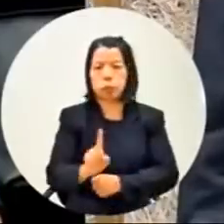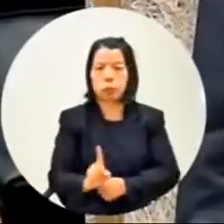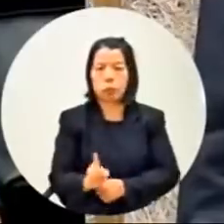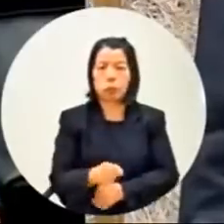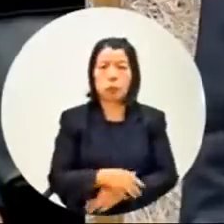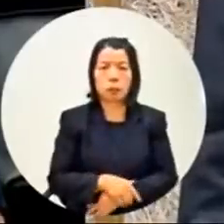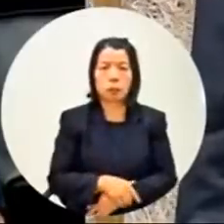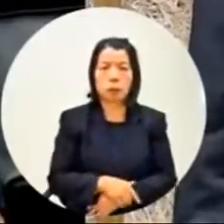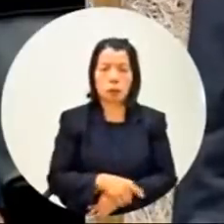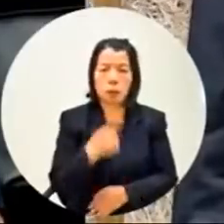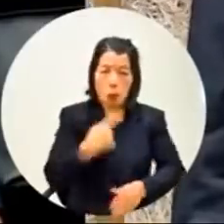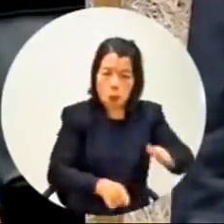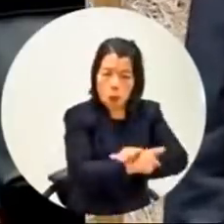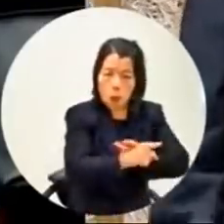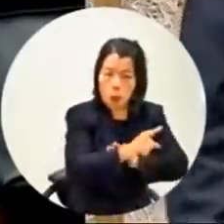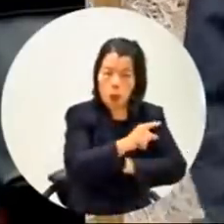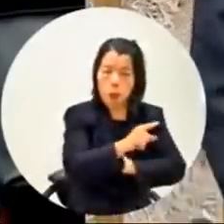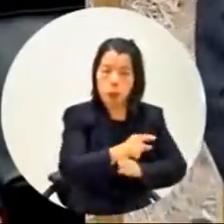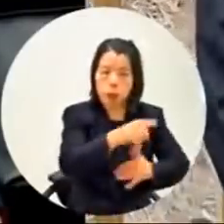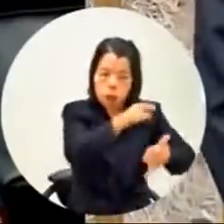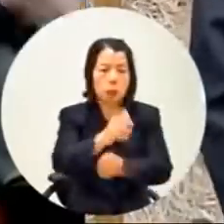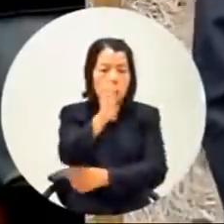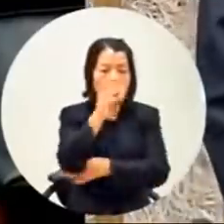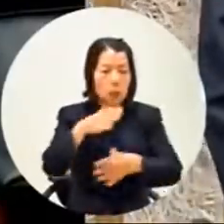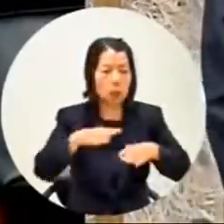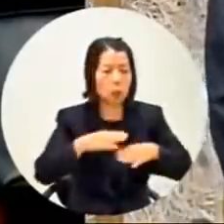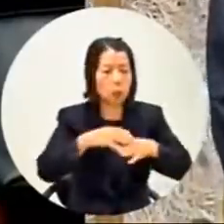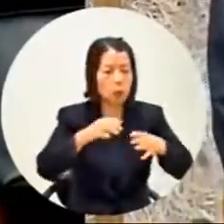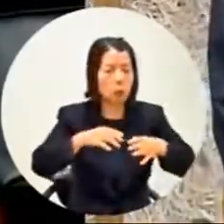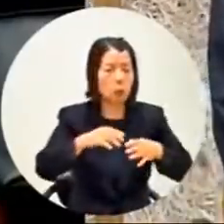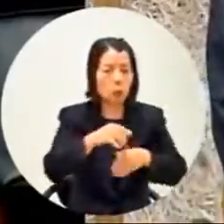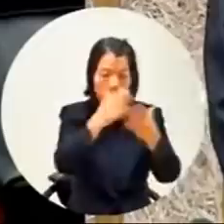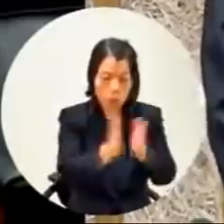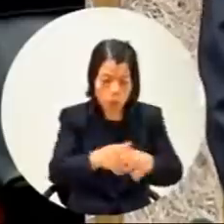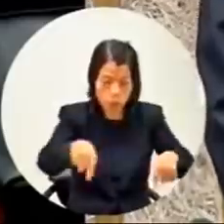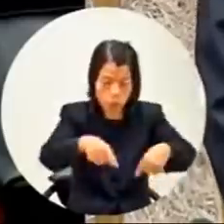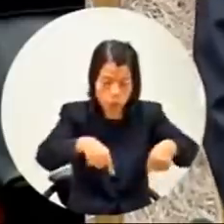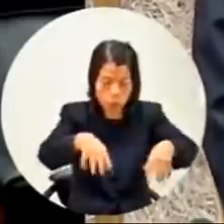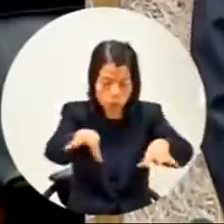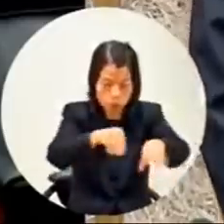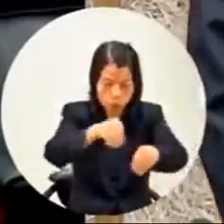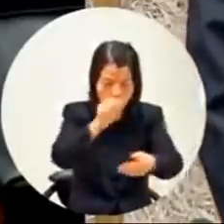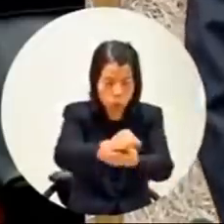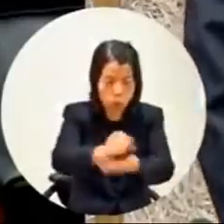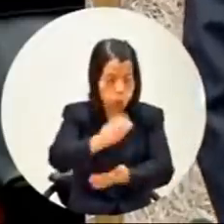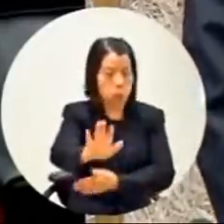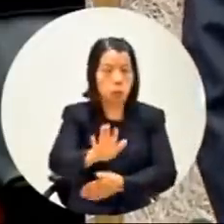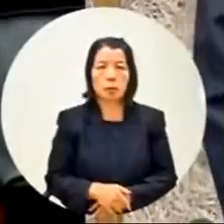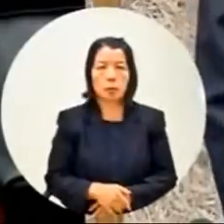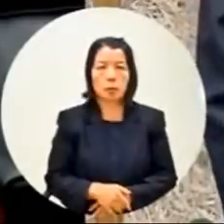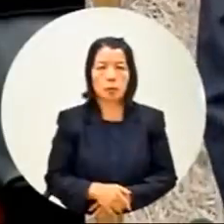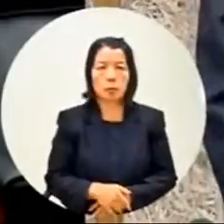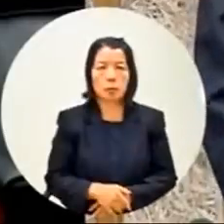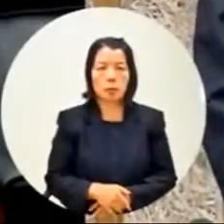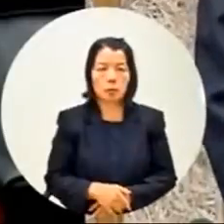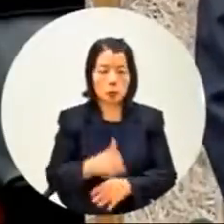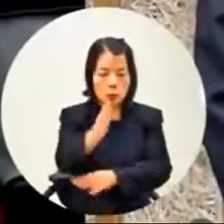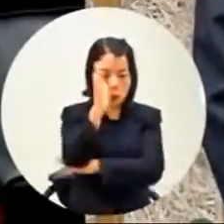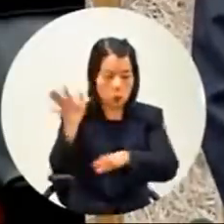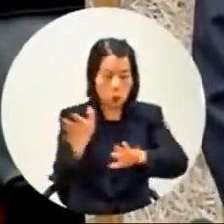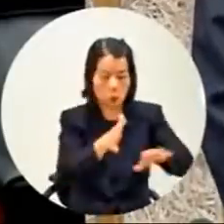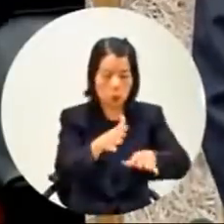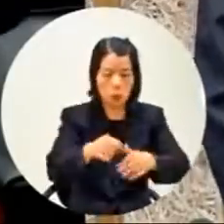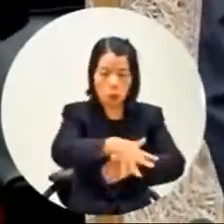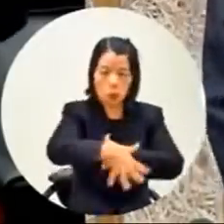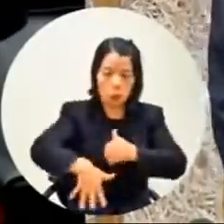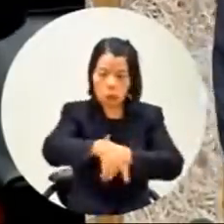么啊？有违法失职的政务官，录音带吵得沸沸扬扬，结果我们的政风系统连